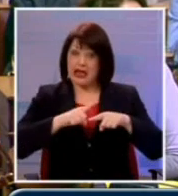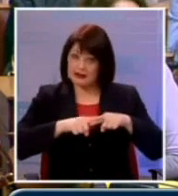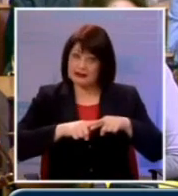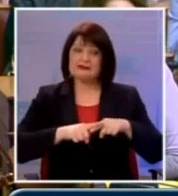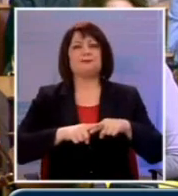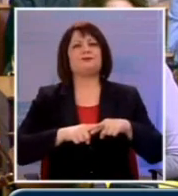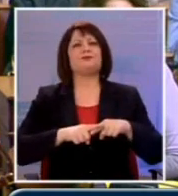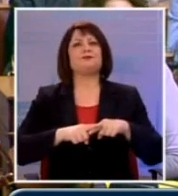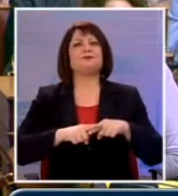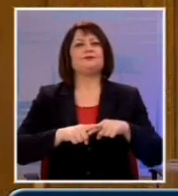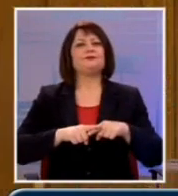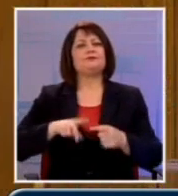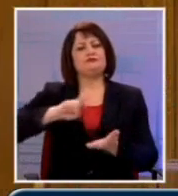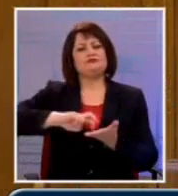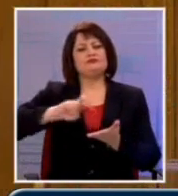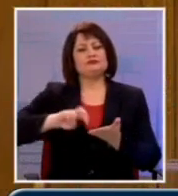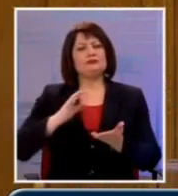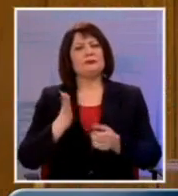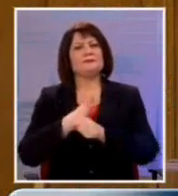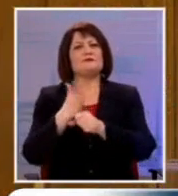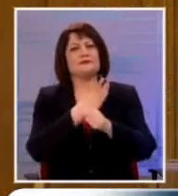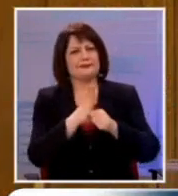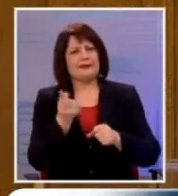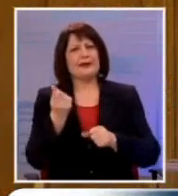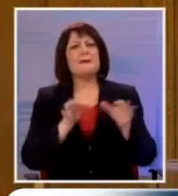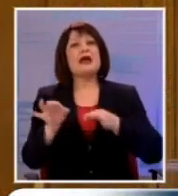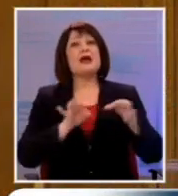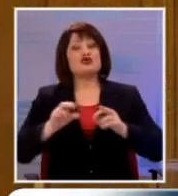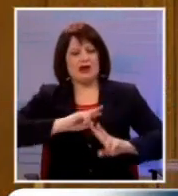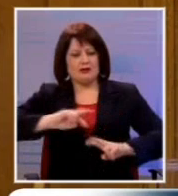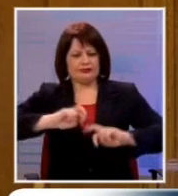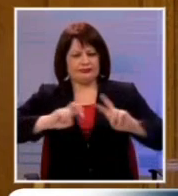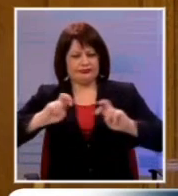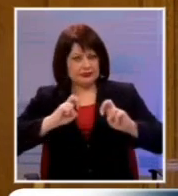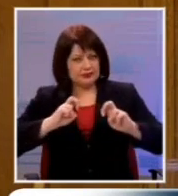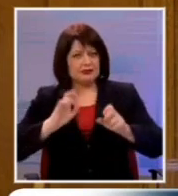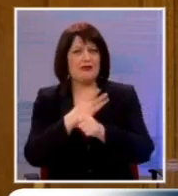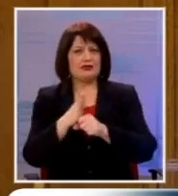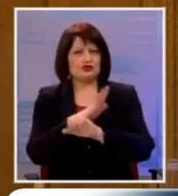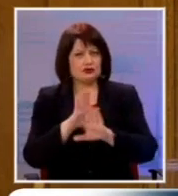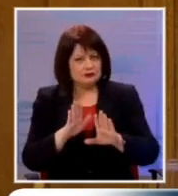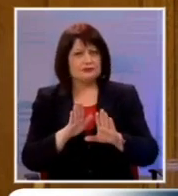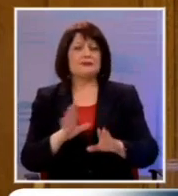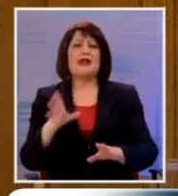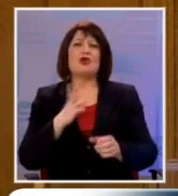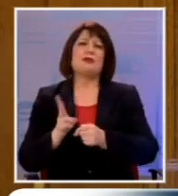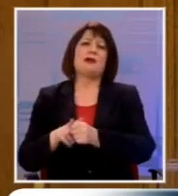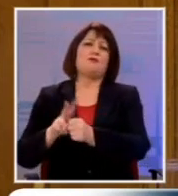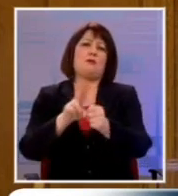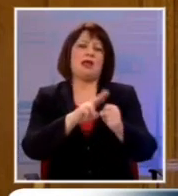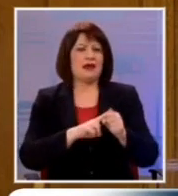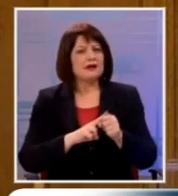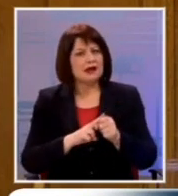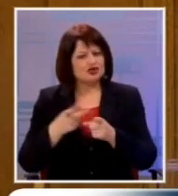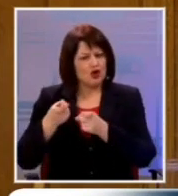πολίτες για την αφαίρεση και καταστροφή της περιουσίας τους και την αφαίρεση της ανεκτίμητης ανθρώπινης ζωής.